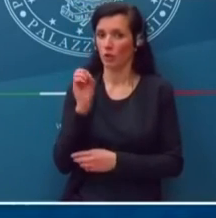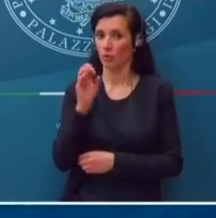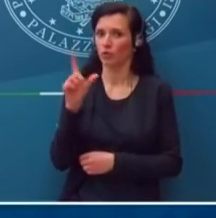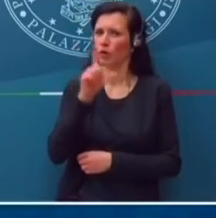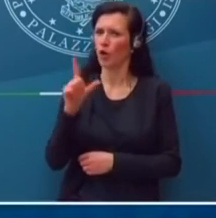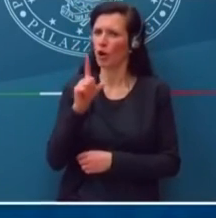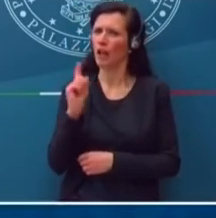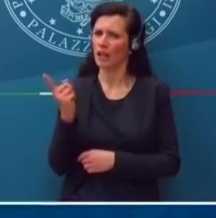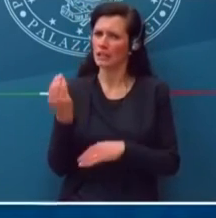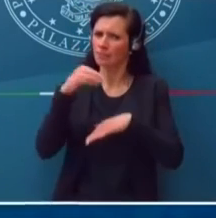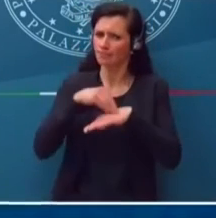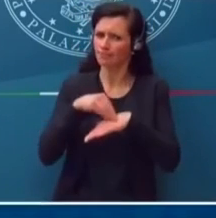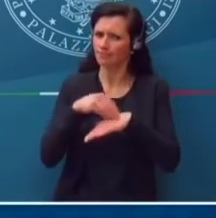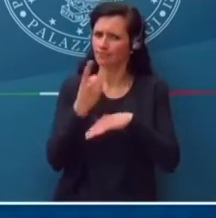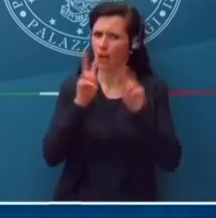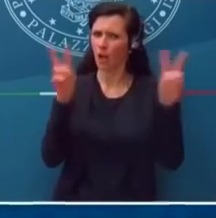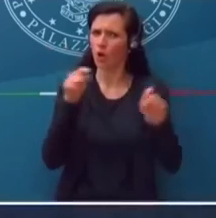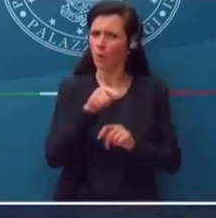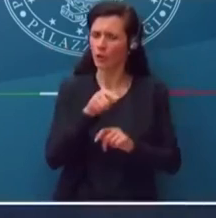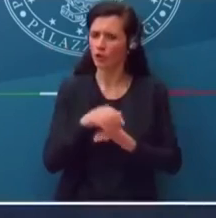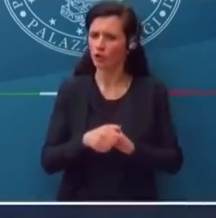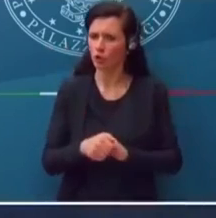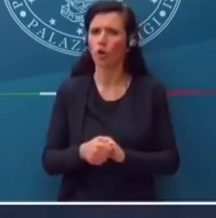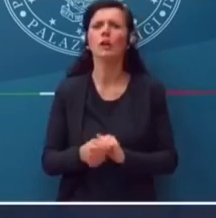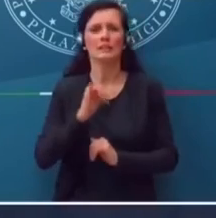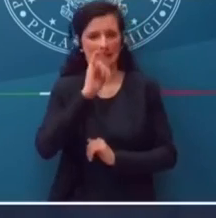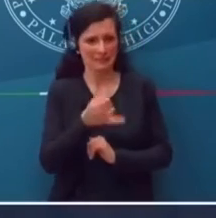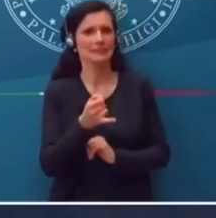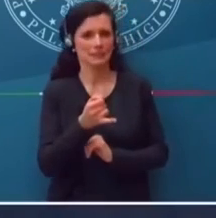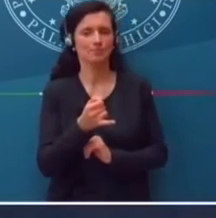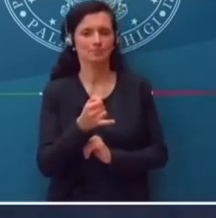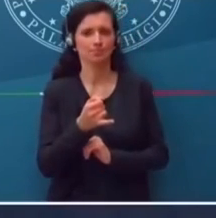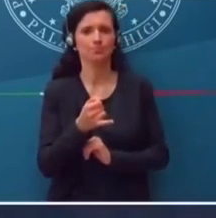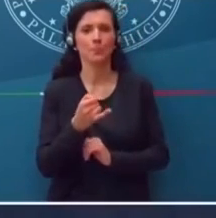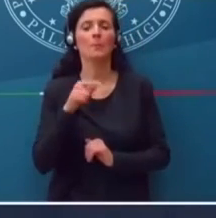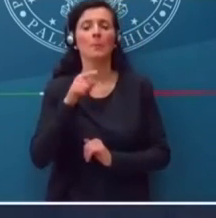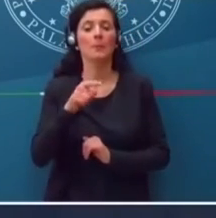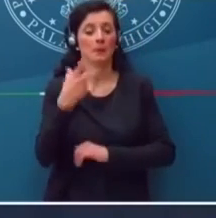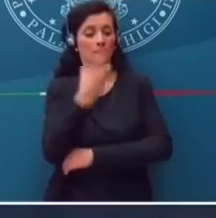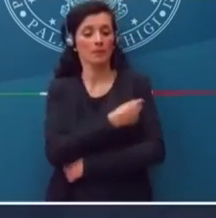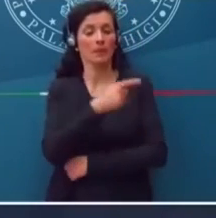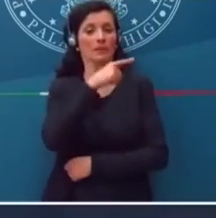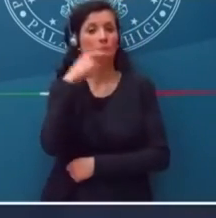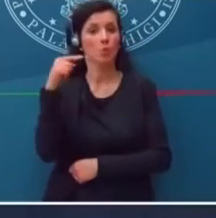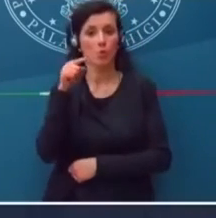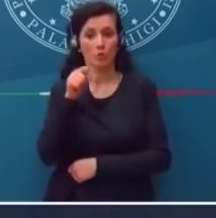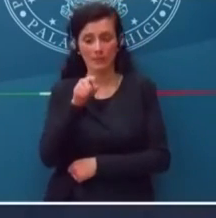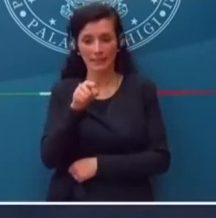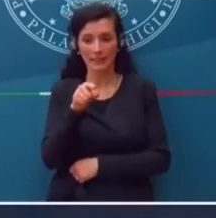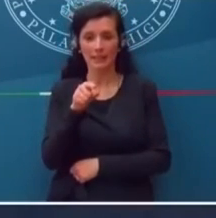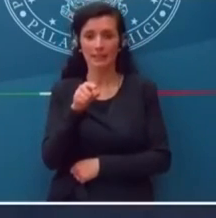su una questione. Sì. A proposito di Sputnik, anche qui va